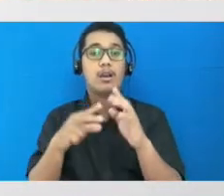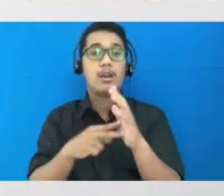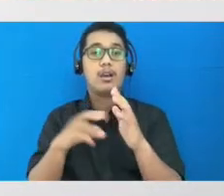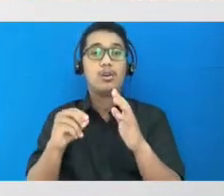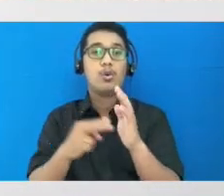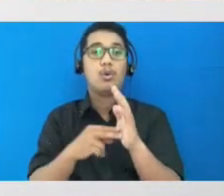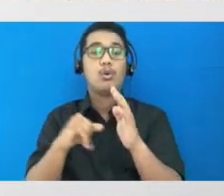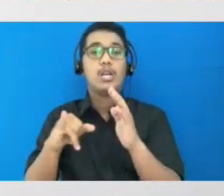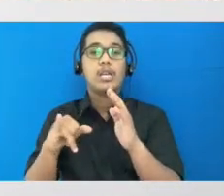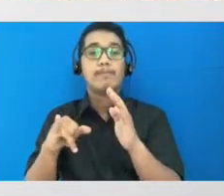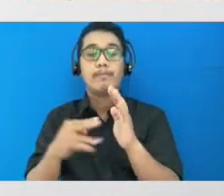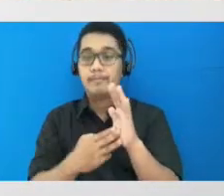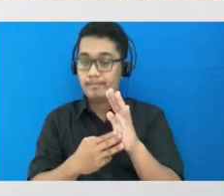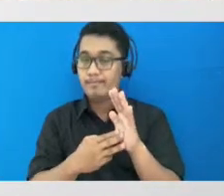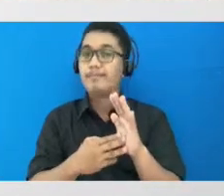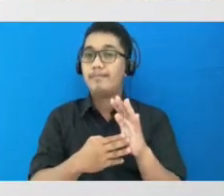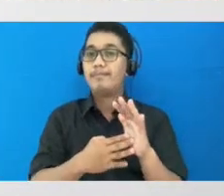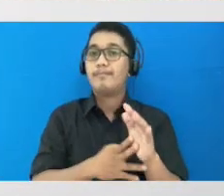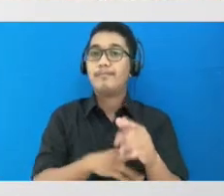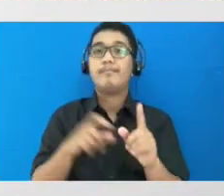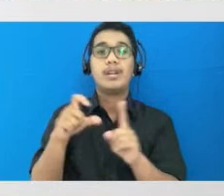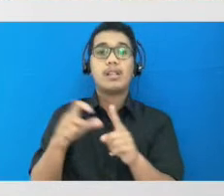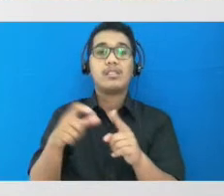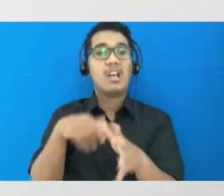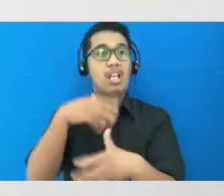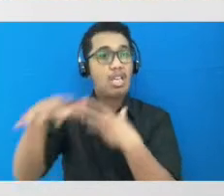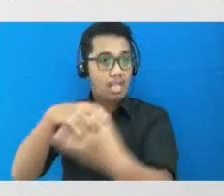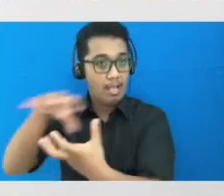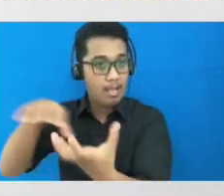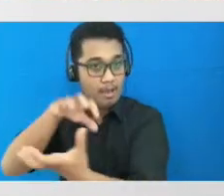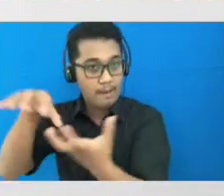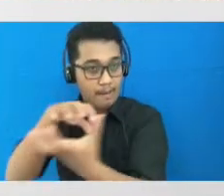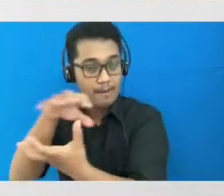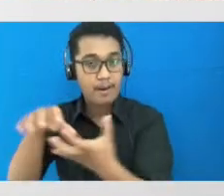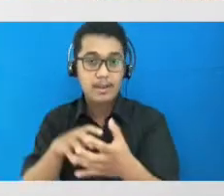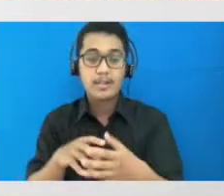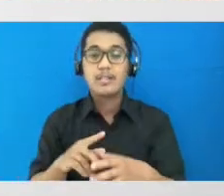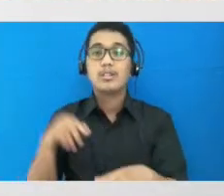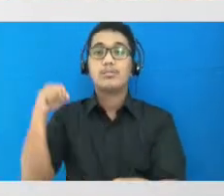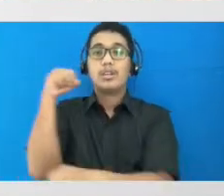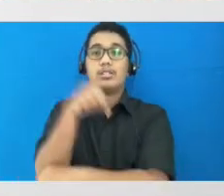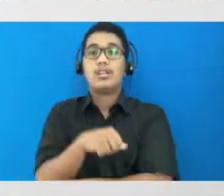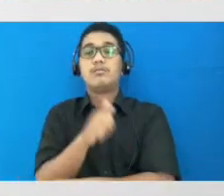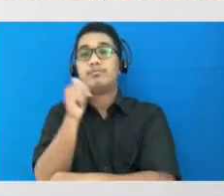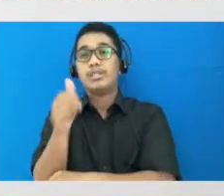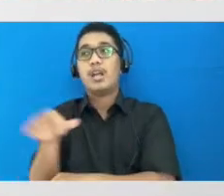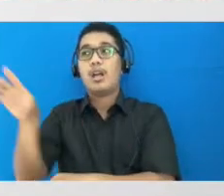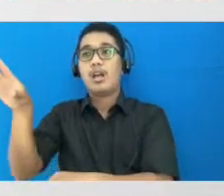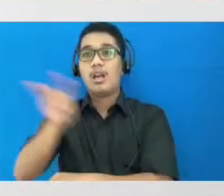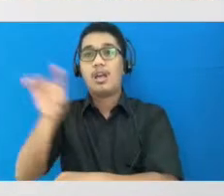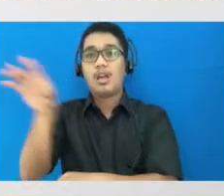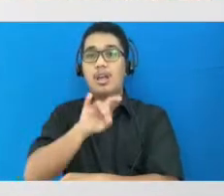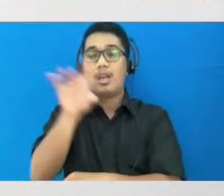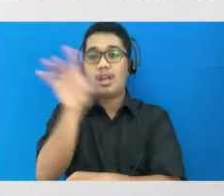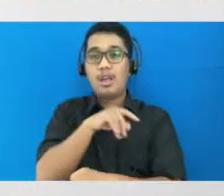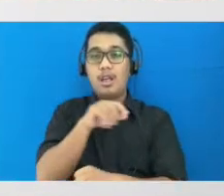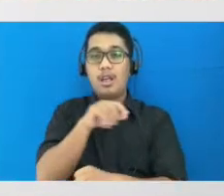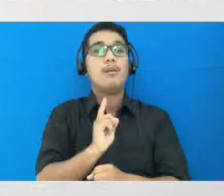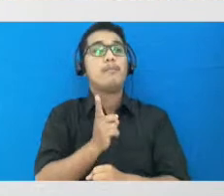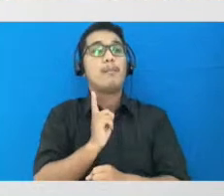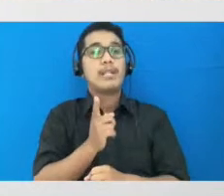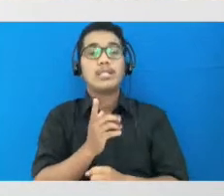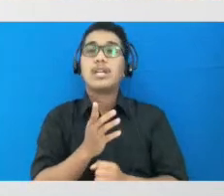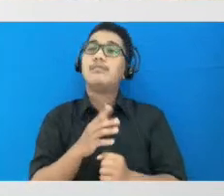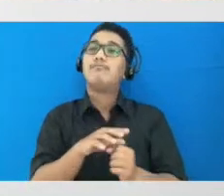random data-data itu, si pelaku bisa menyediakan data-data yang random untuk dicek untuk memastikan